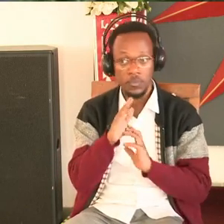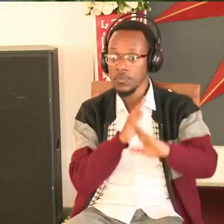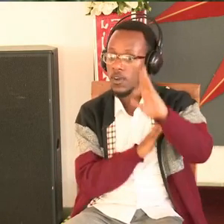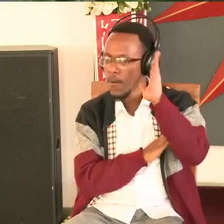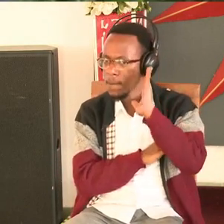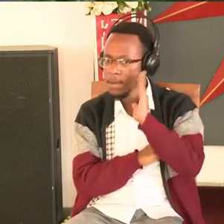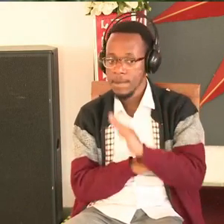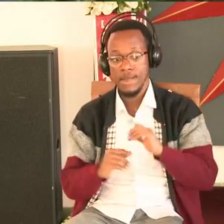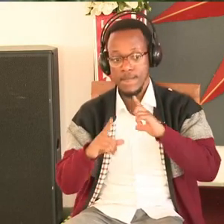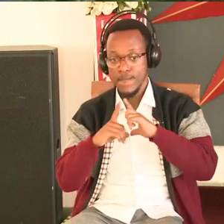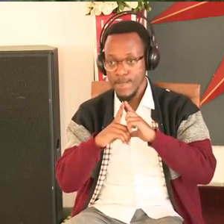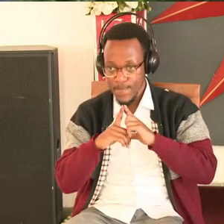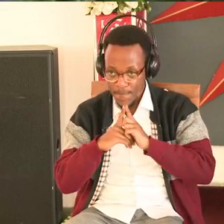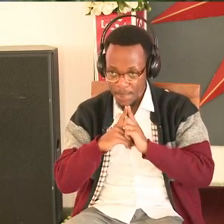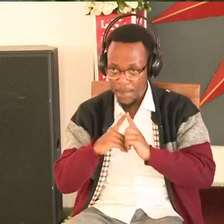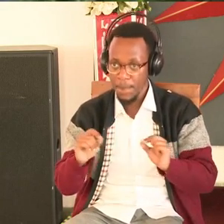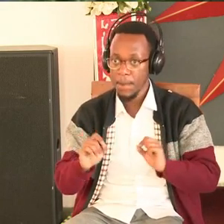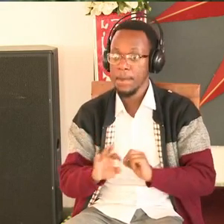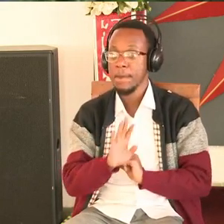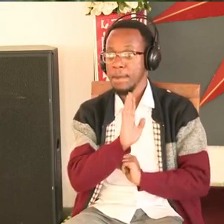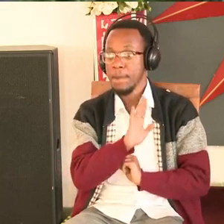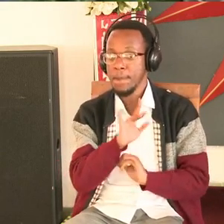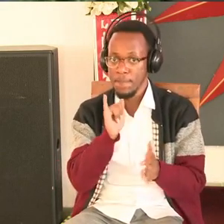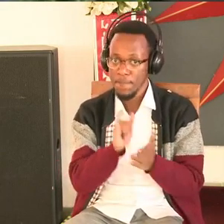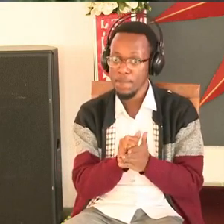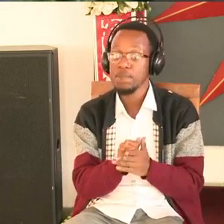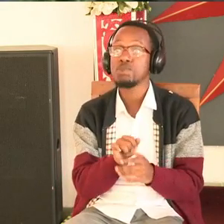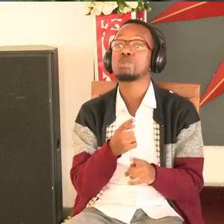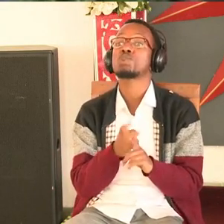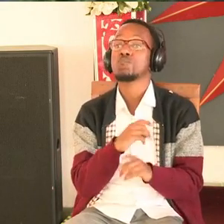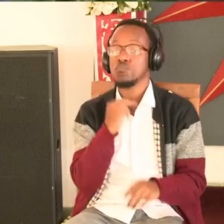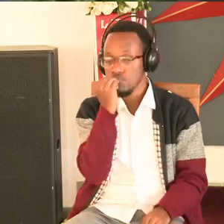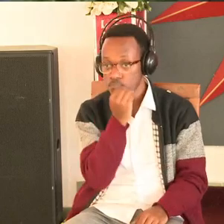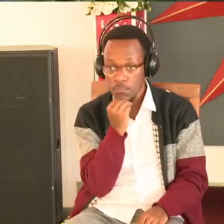ijambo rye ijambo rye risohoka mu kanwa ke